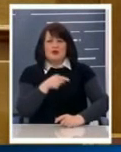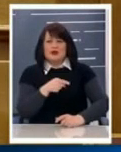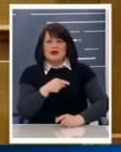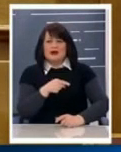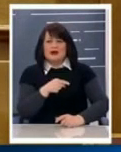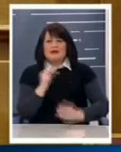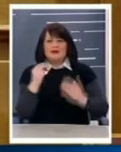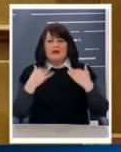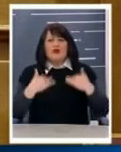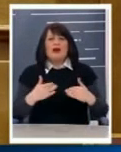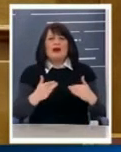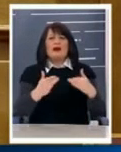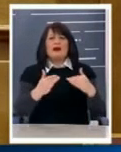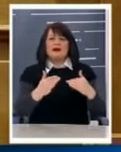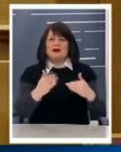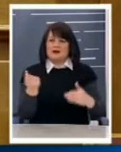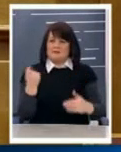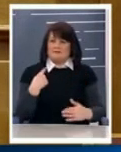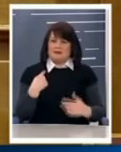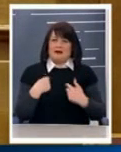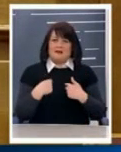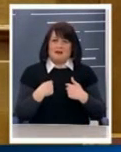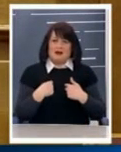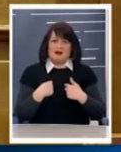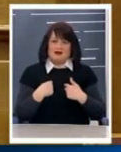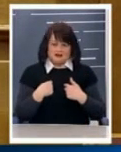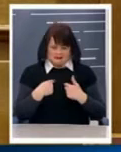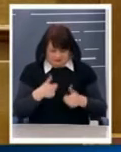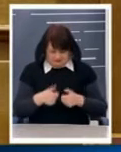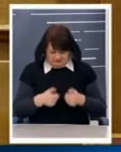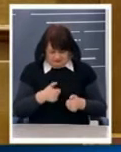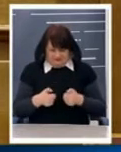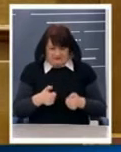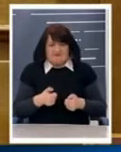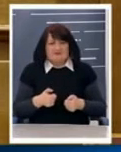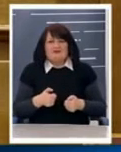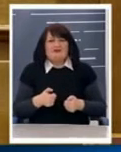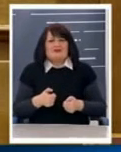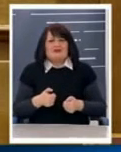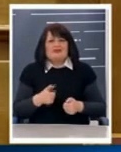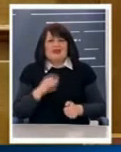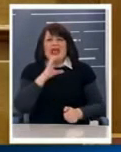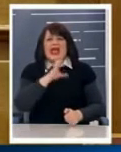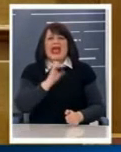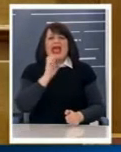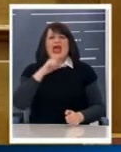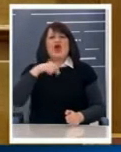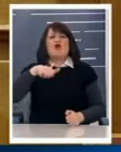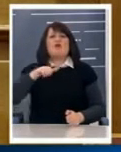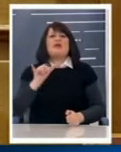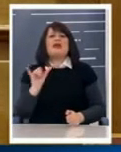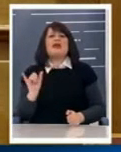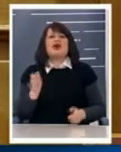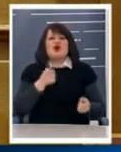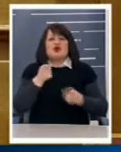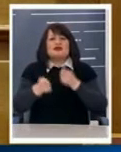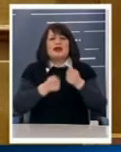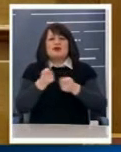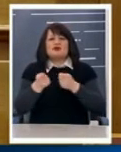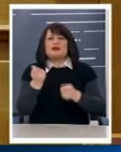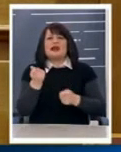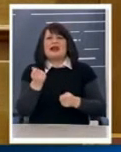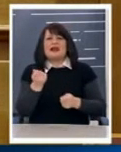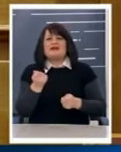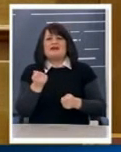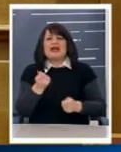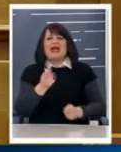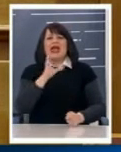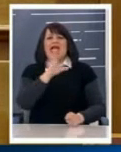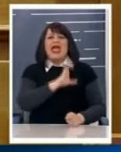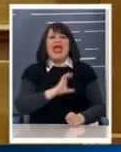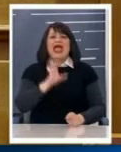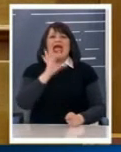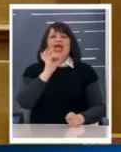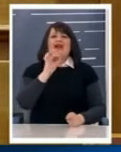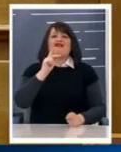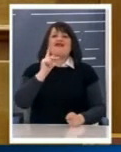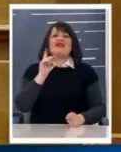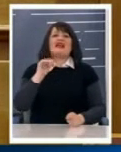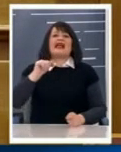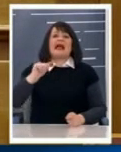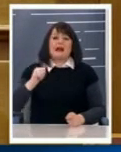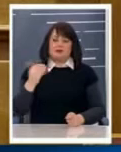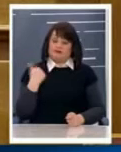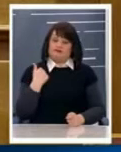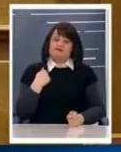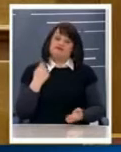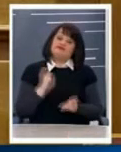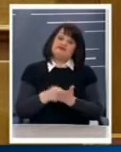Βουλή, το κανάλι, και μου λένε ο ΕΟΠΗ μας χρωστάει λεφτά και ο ΕΦΚΑ αξιώνει εμείς να